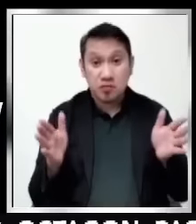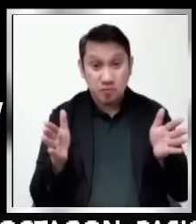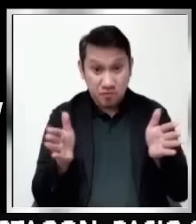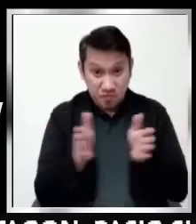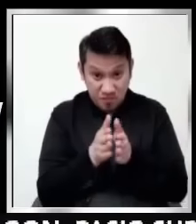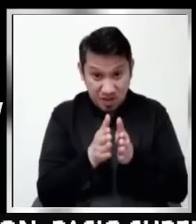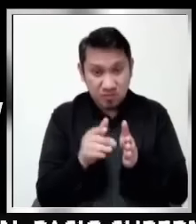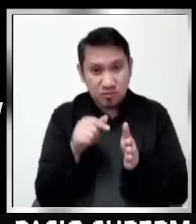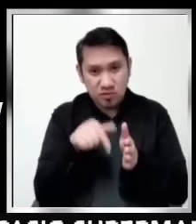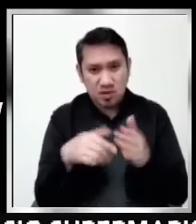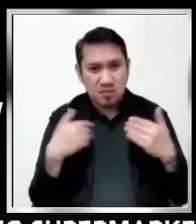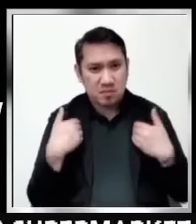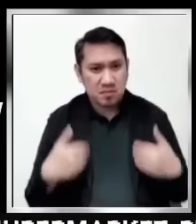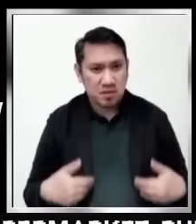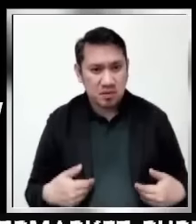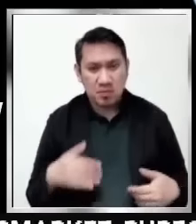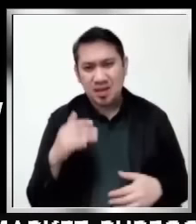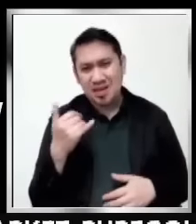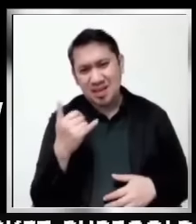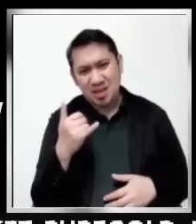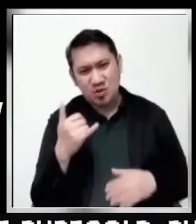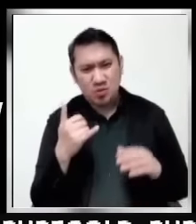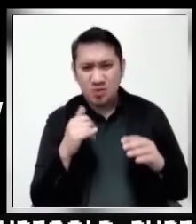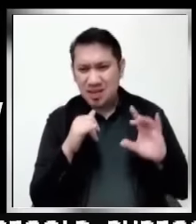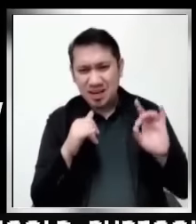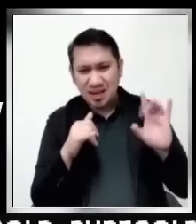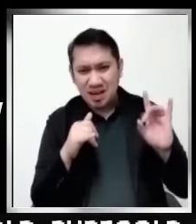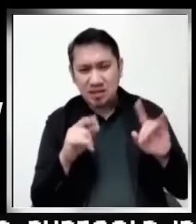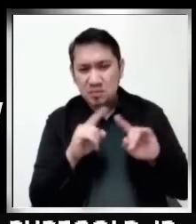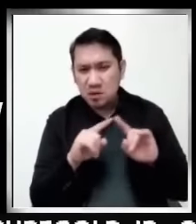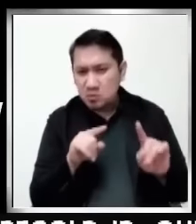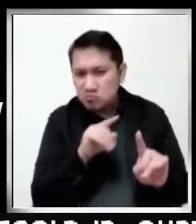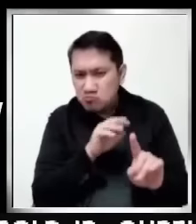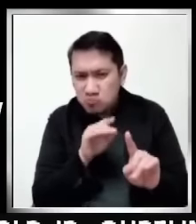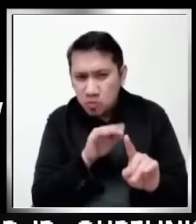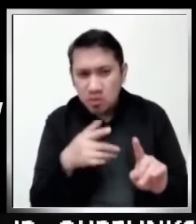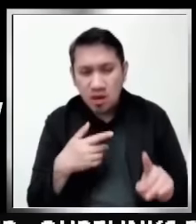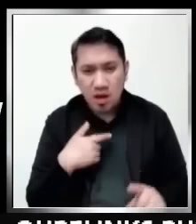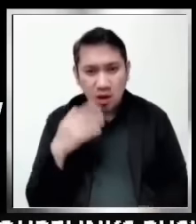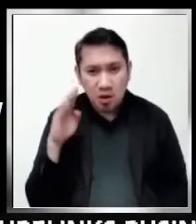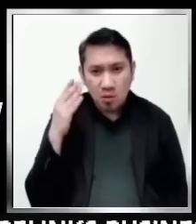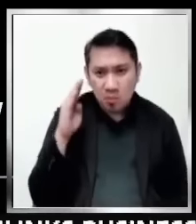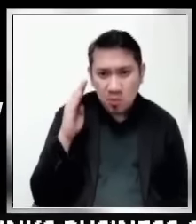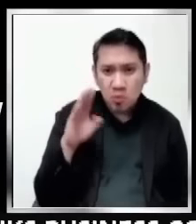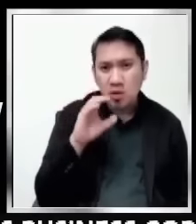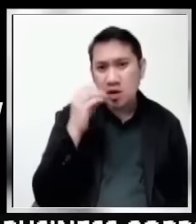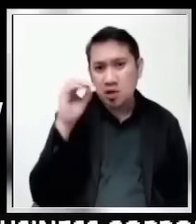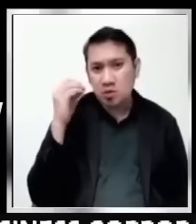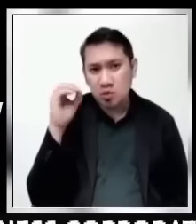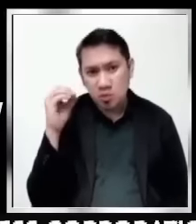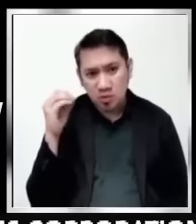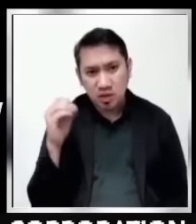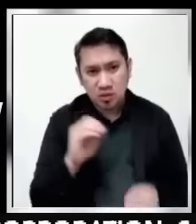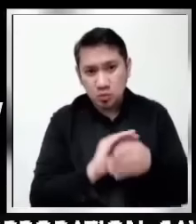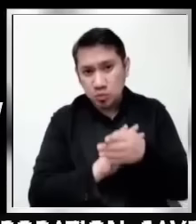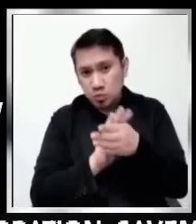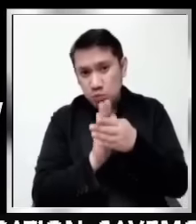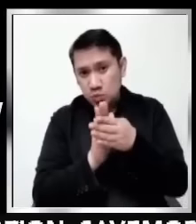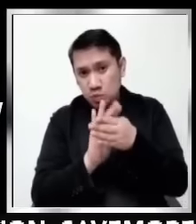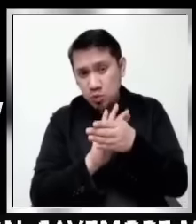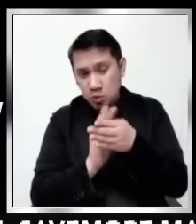bakunawa ay pale yellow at jade green ang kulay. Kapansin-pansin din ang mga blue at orange na metallic spots sa dorsal fin nito at yellowish green sa